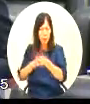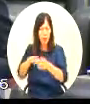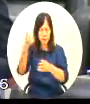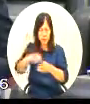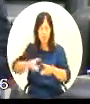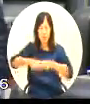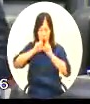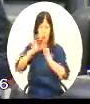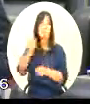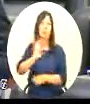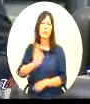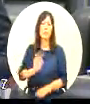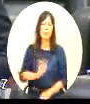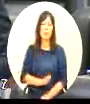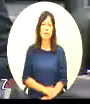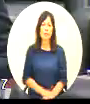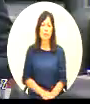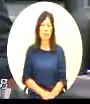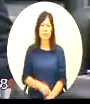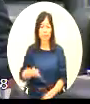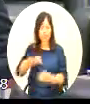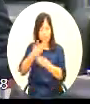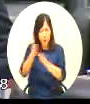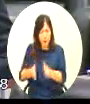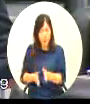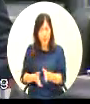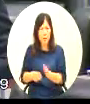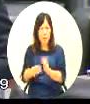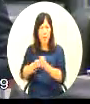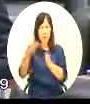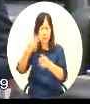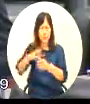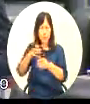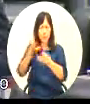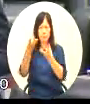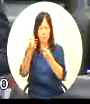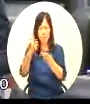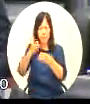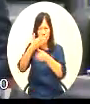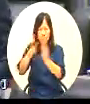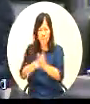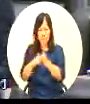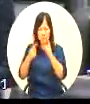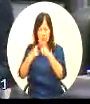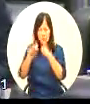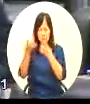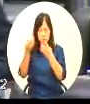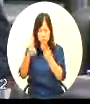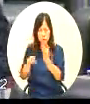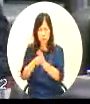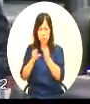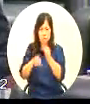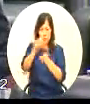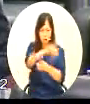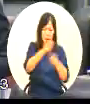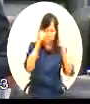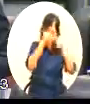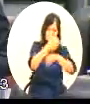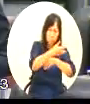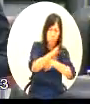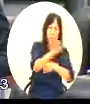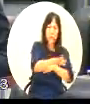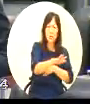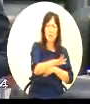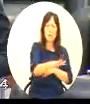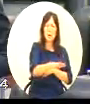开了、那把这些班级、不再开班的班级的这个额数挪到我们的高雄县来，那